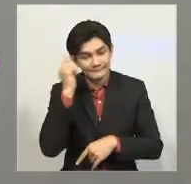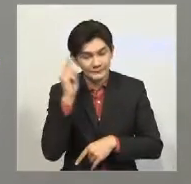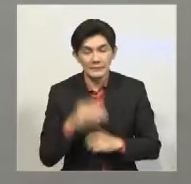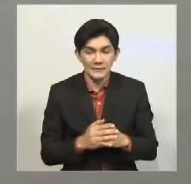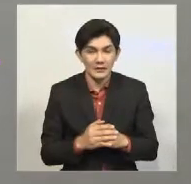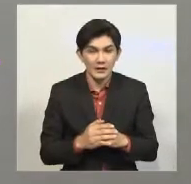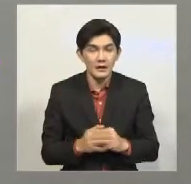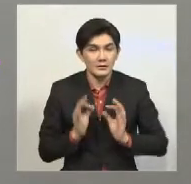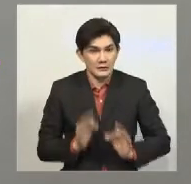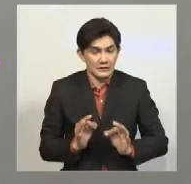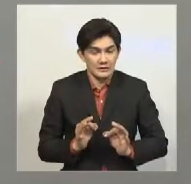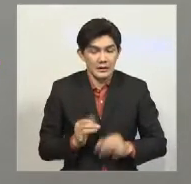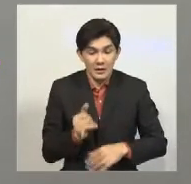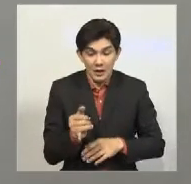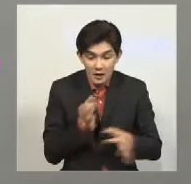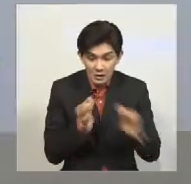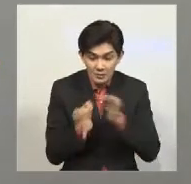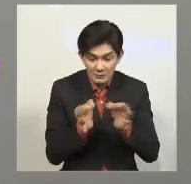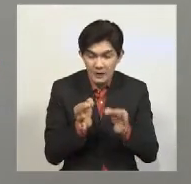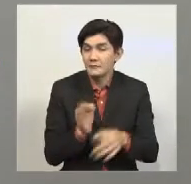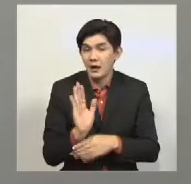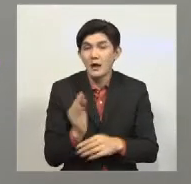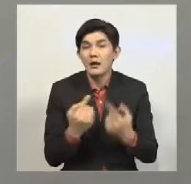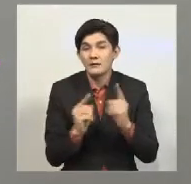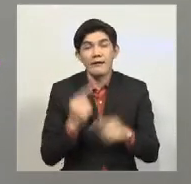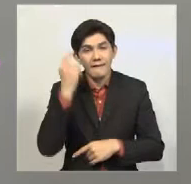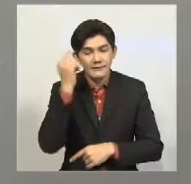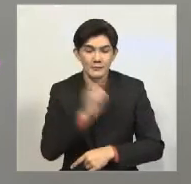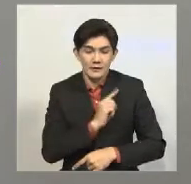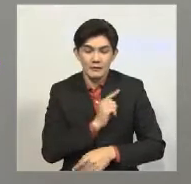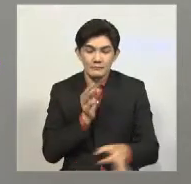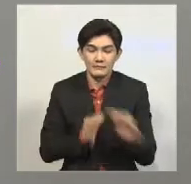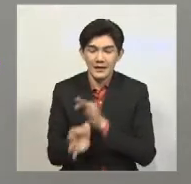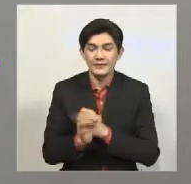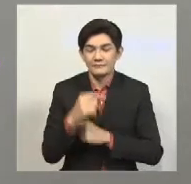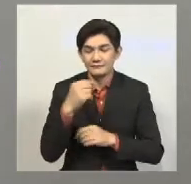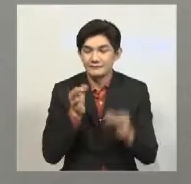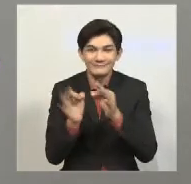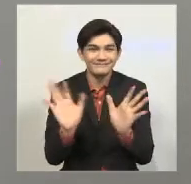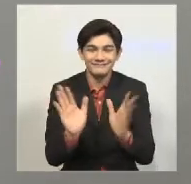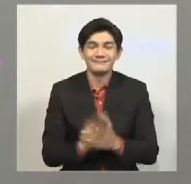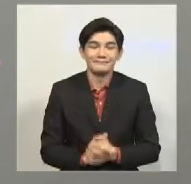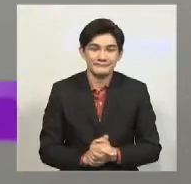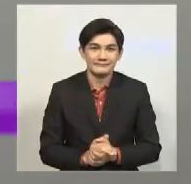งวนสิทธิ์ในการตัดสินใจเข้าชี้แจงต่อสภาแต่จะไม่มอบหมายให้ใครไปชี้แจงแทนครับ